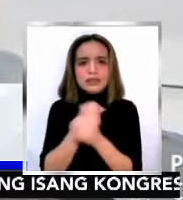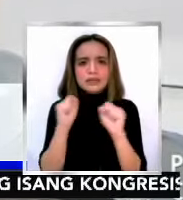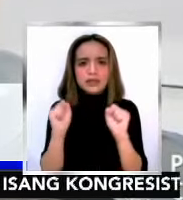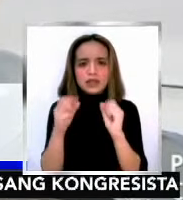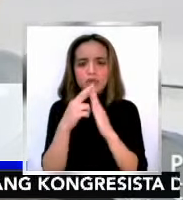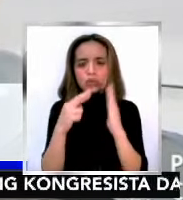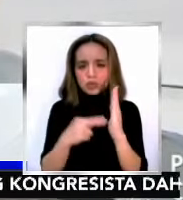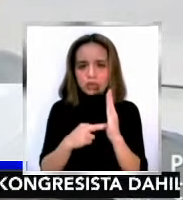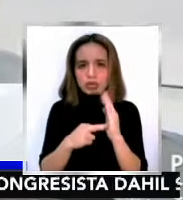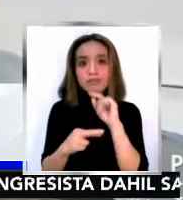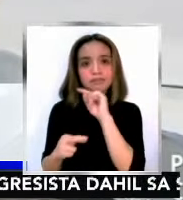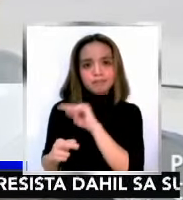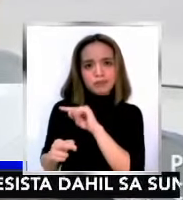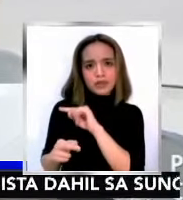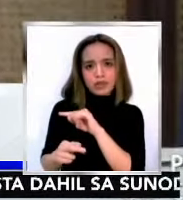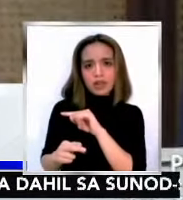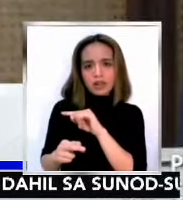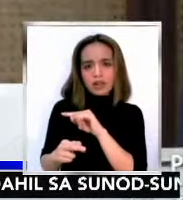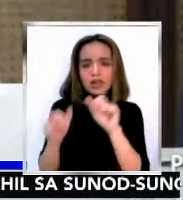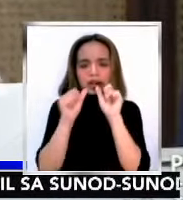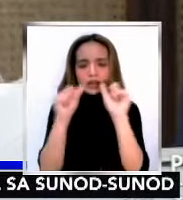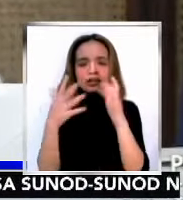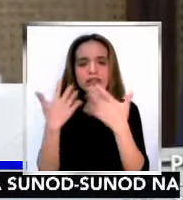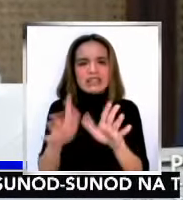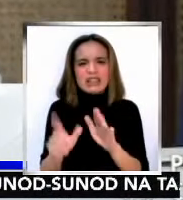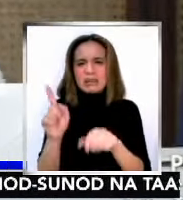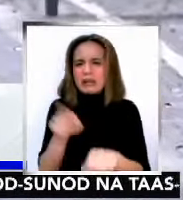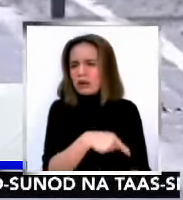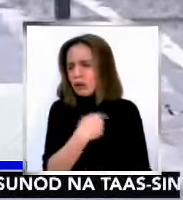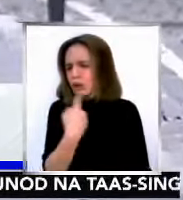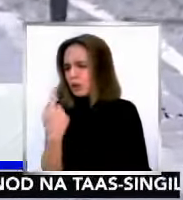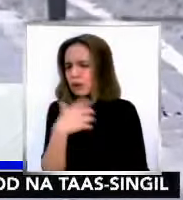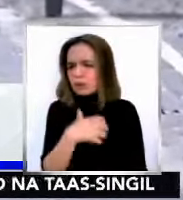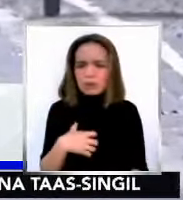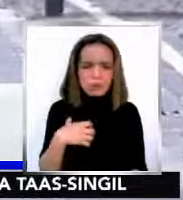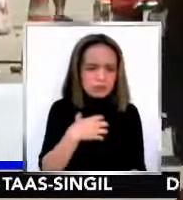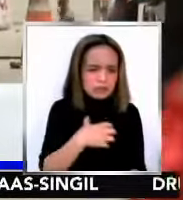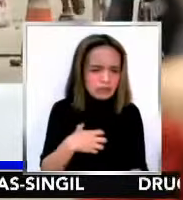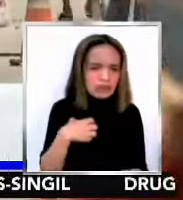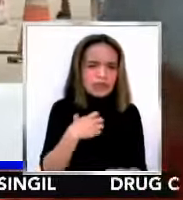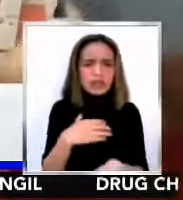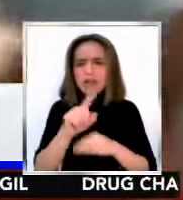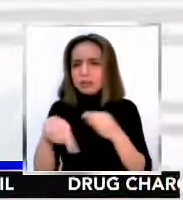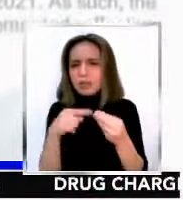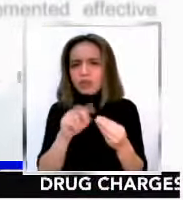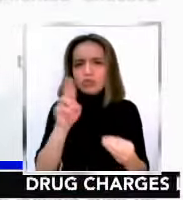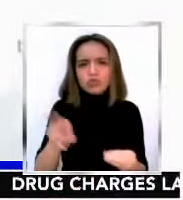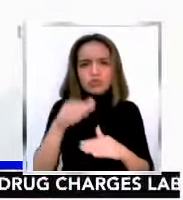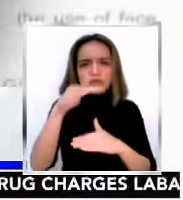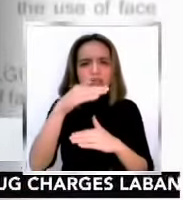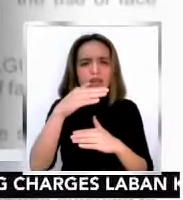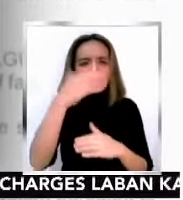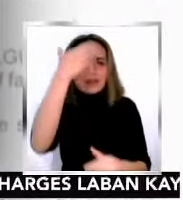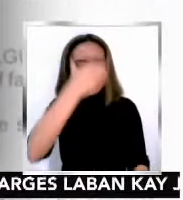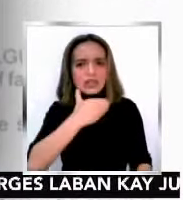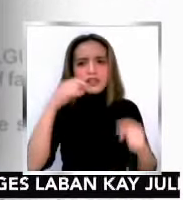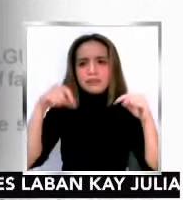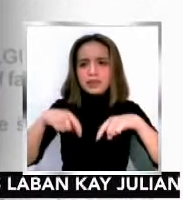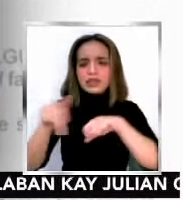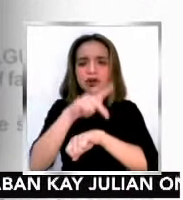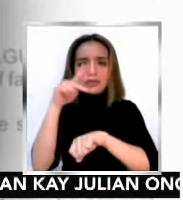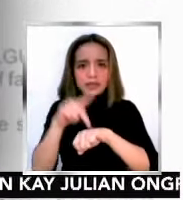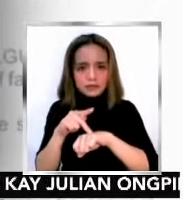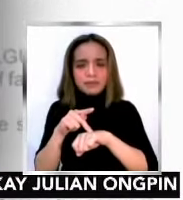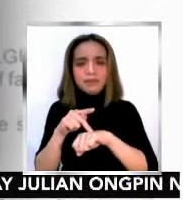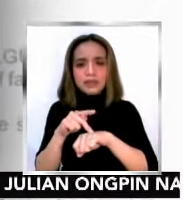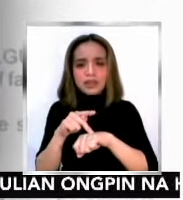ito, natuldukan ang matagal nang inireklamo at binabatikos sa polisiya na pagsusot ng face shield sa bansa. Sa bagong alituntunin, magiging